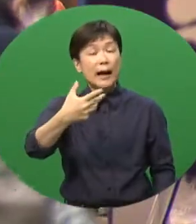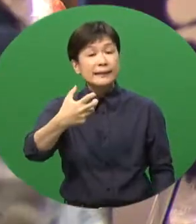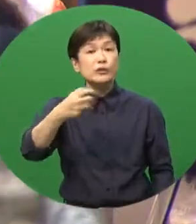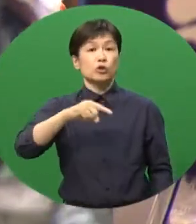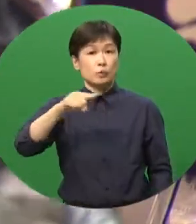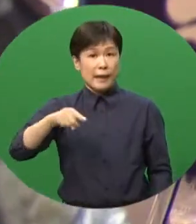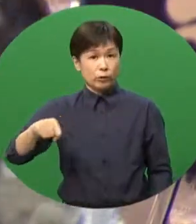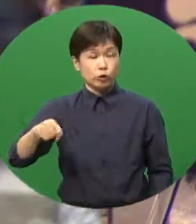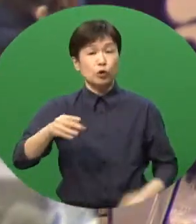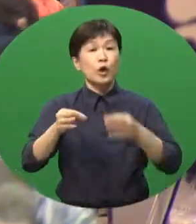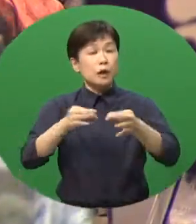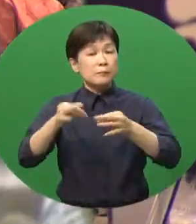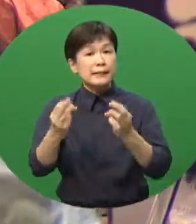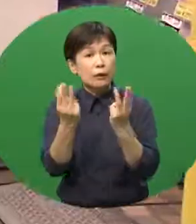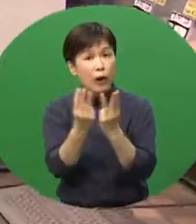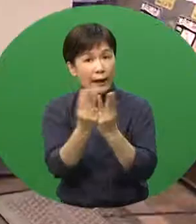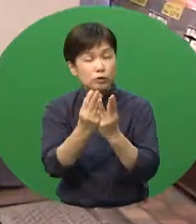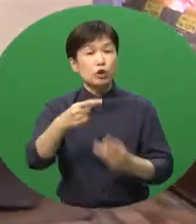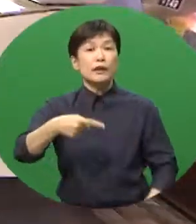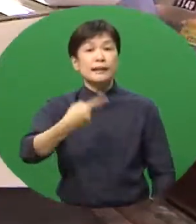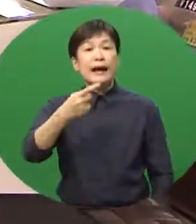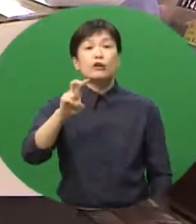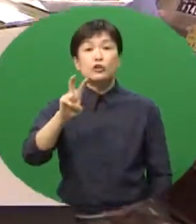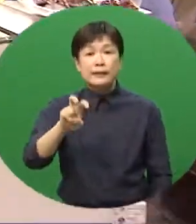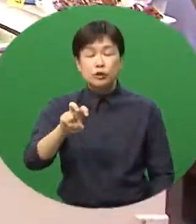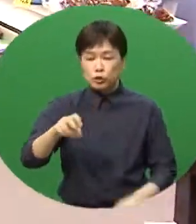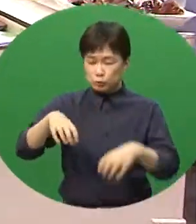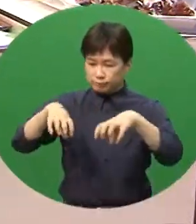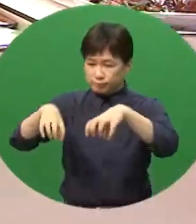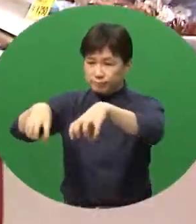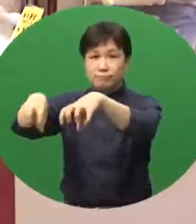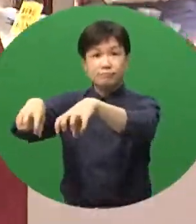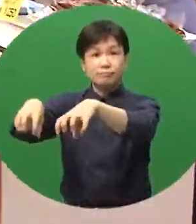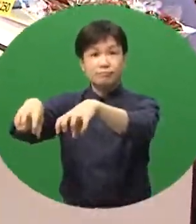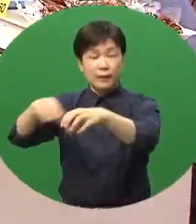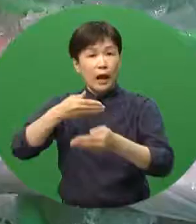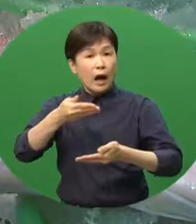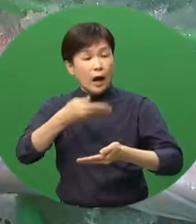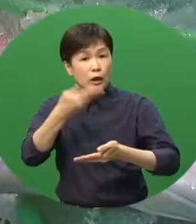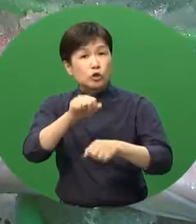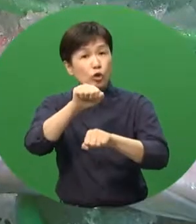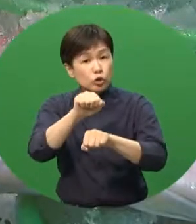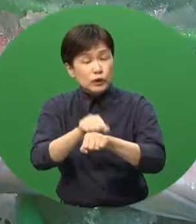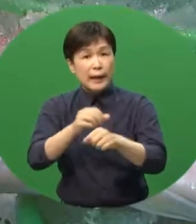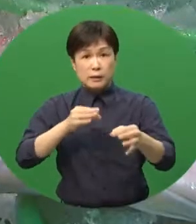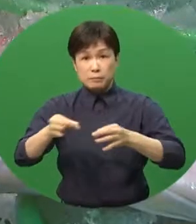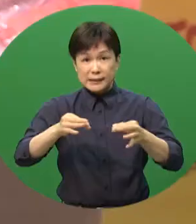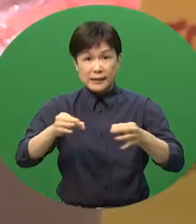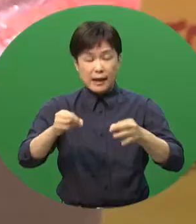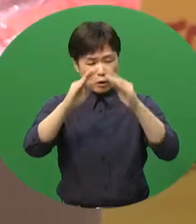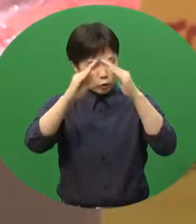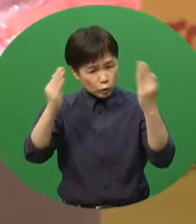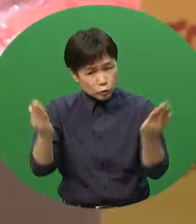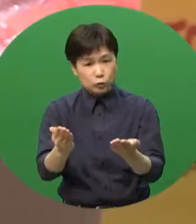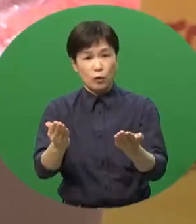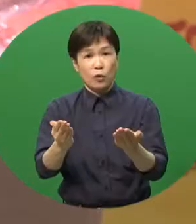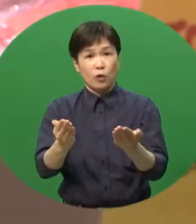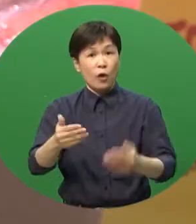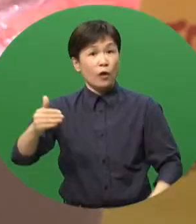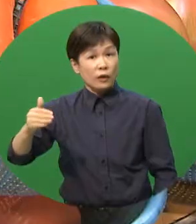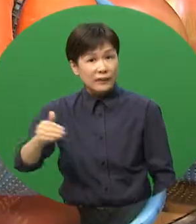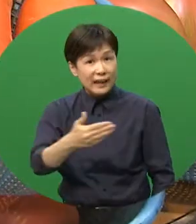舗ほどが軒を連ねます。その多くが食品を取り扱う店、鮮魚に精